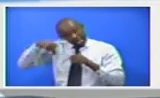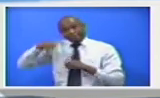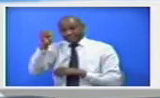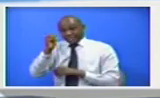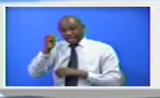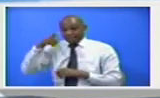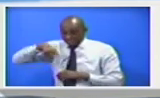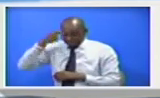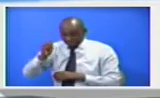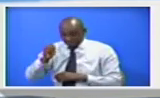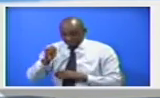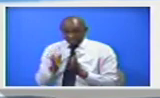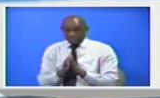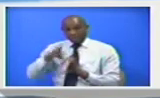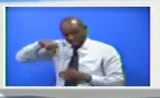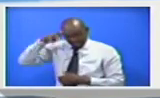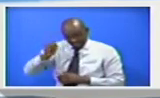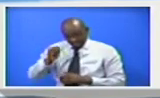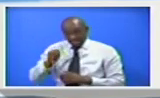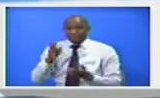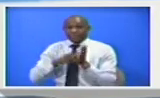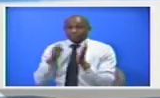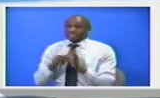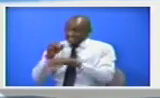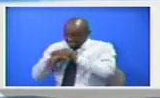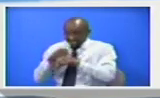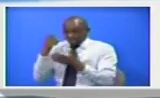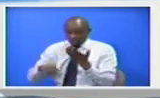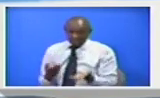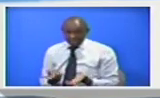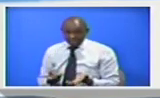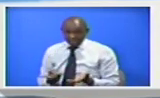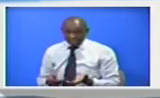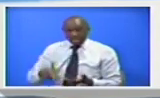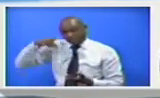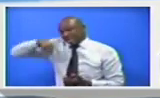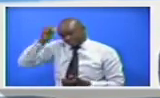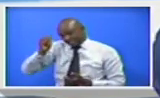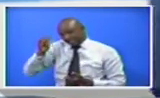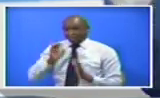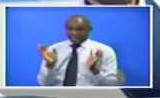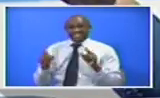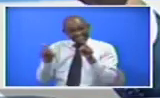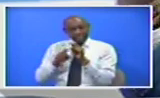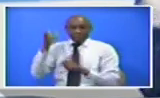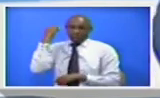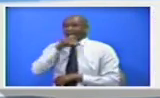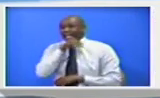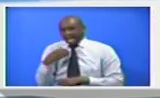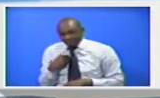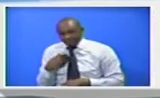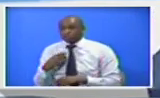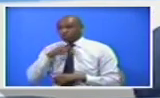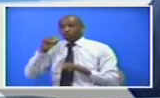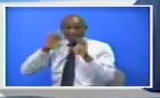wamesema premier, katibu mkuu wa mawaziri. Yani ni kwamba si katibu mkuu ile ambayo mlikuwa unamjua ambaye mtu anaenda